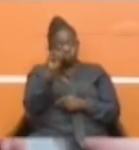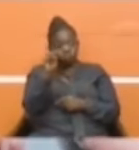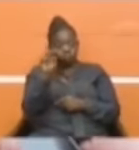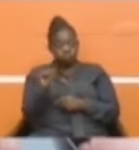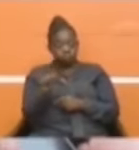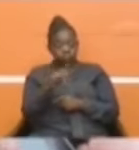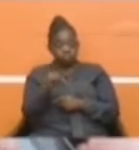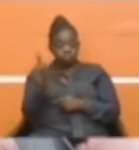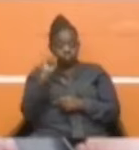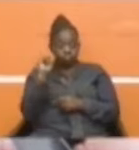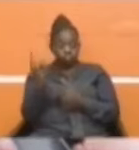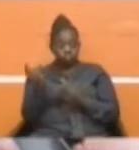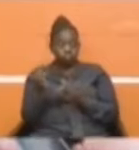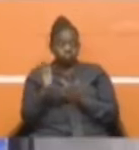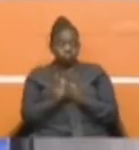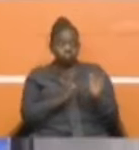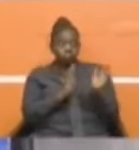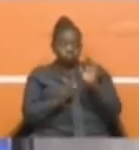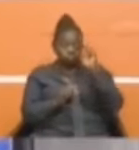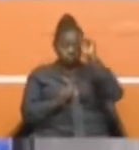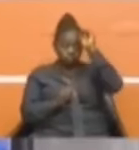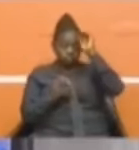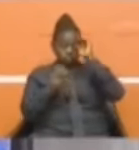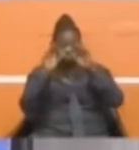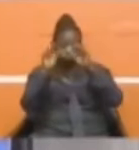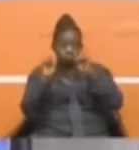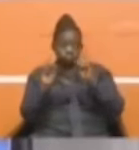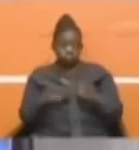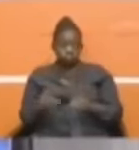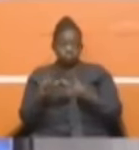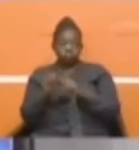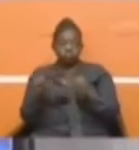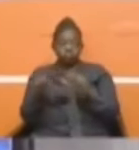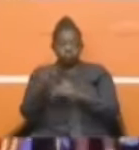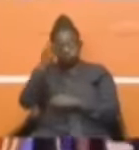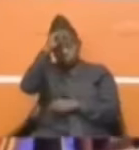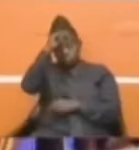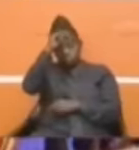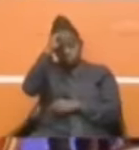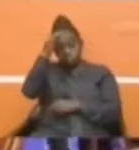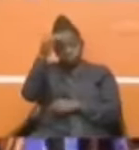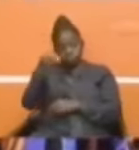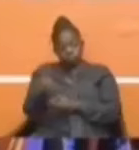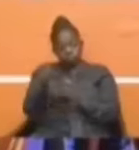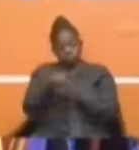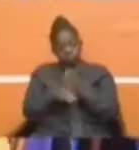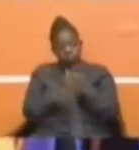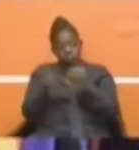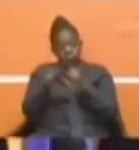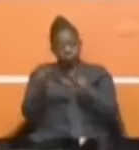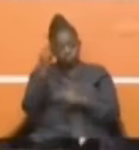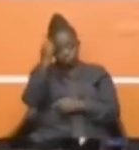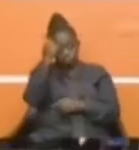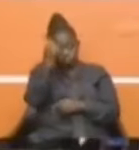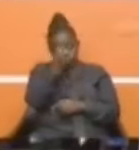agaggweddeyo okuteekateeka abayiiya. Waliwo abasomesa ba pulayimale abatikiddwa diguli mu pulogulaamu eyatandikibwawo